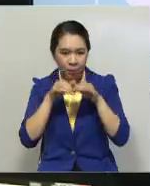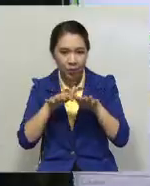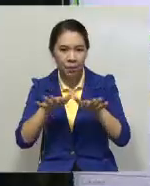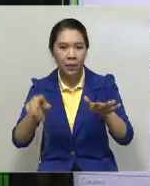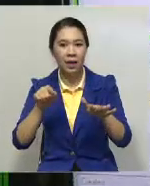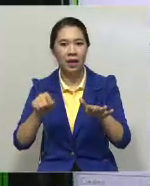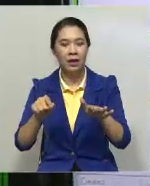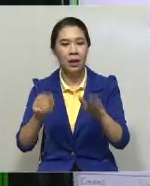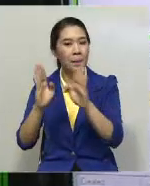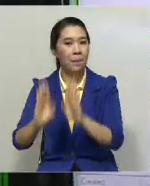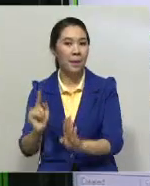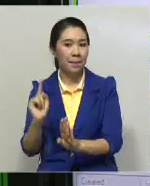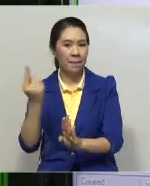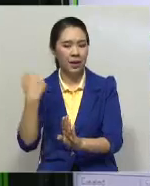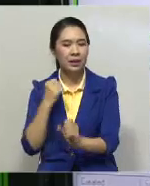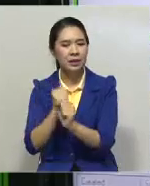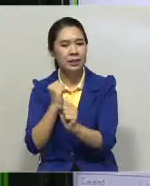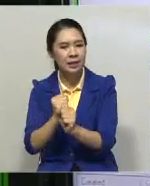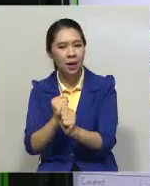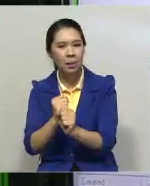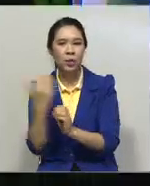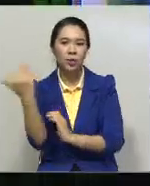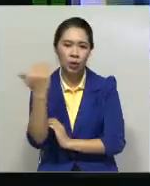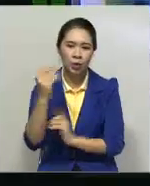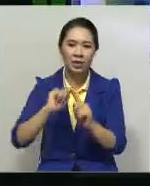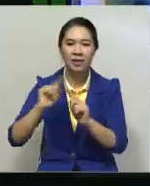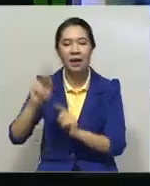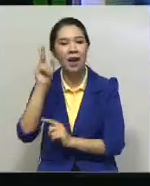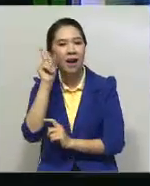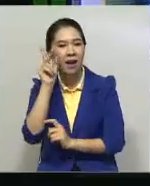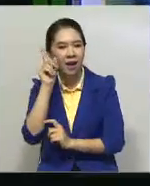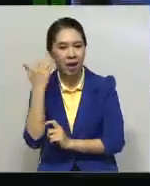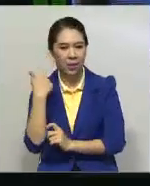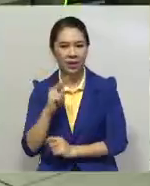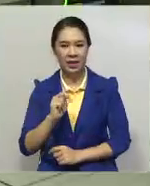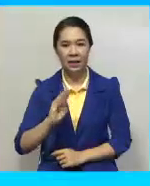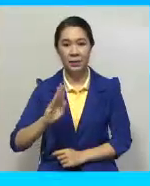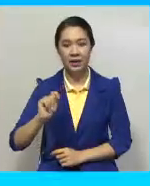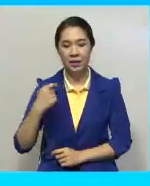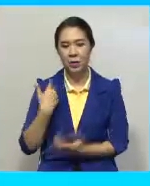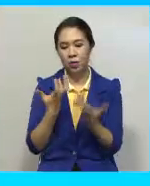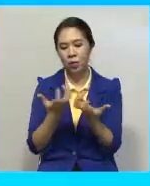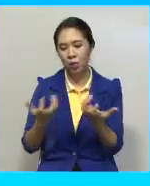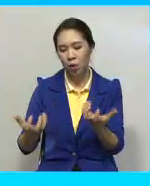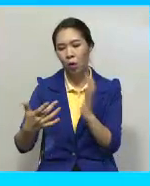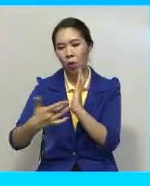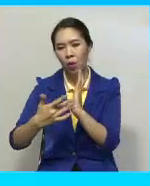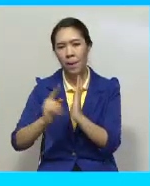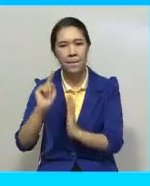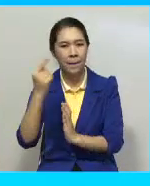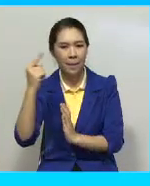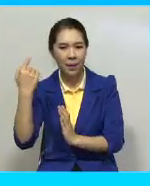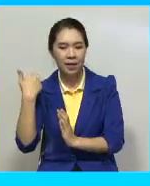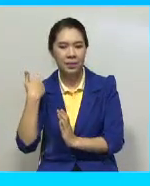บบดิจิตอลไม่ว่าจะเป็นระบบการผลิตรายการนะครับหรือว่าจะเป็นการผลิตข่าวทั้ง NBT ก็ได้ปรับปรุงอุปกรณ์เครื่องมือที่ทันสมั